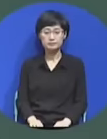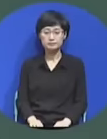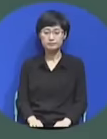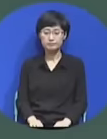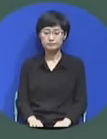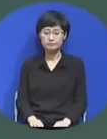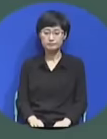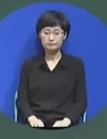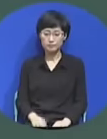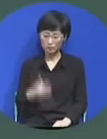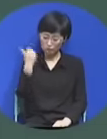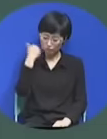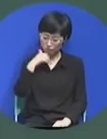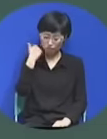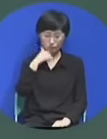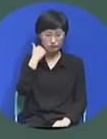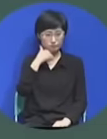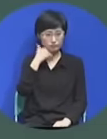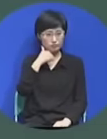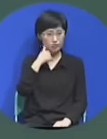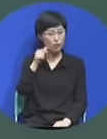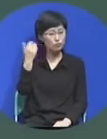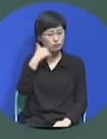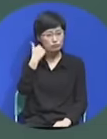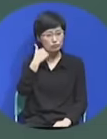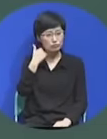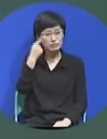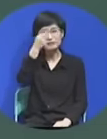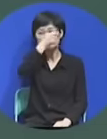어떤 그 주요 중직자인데